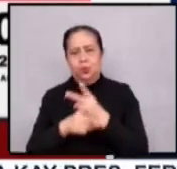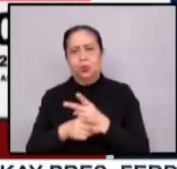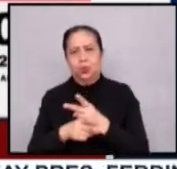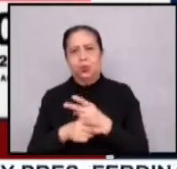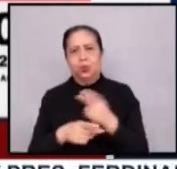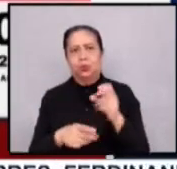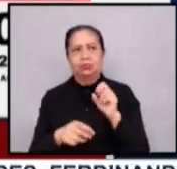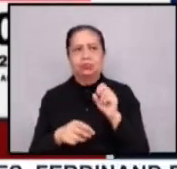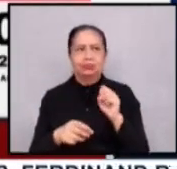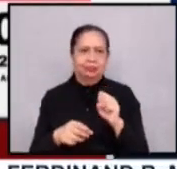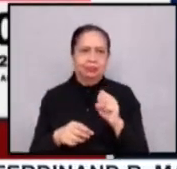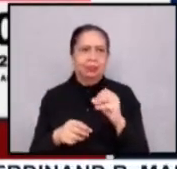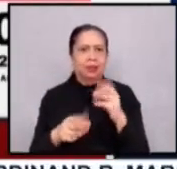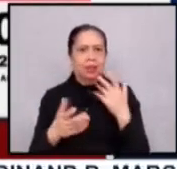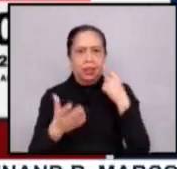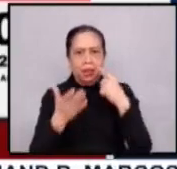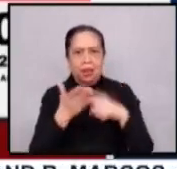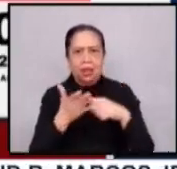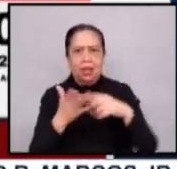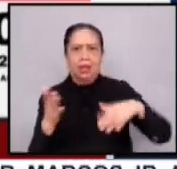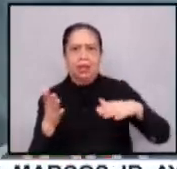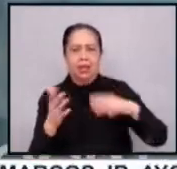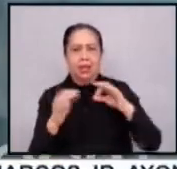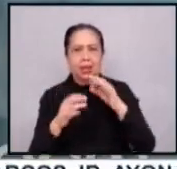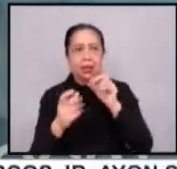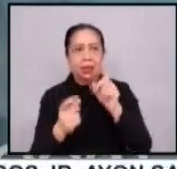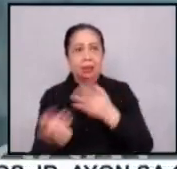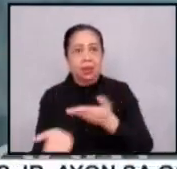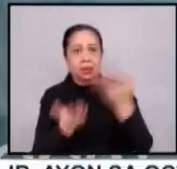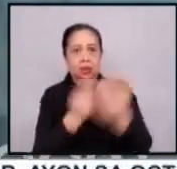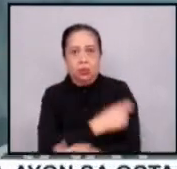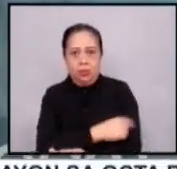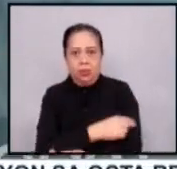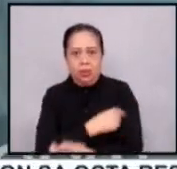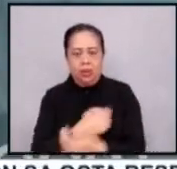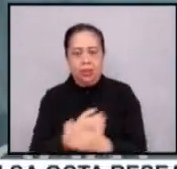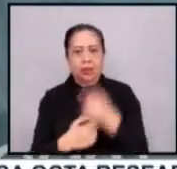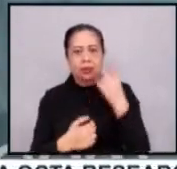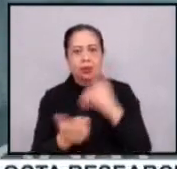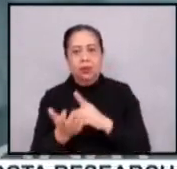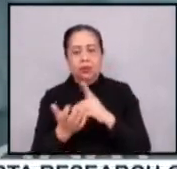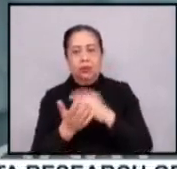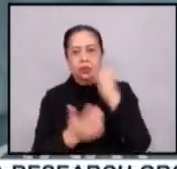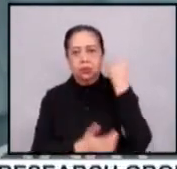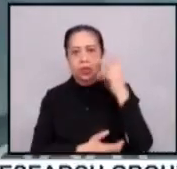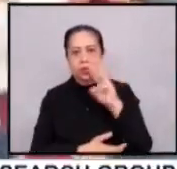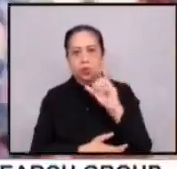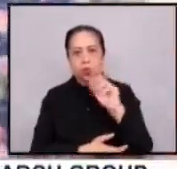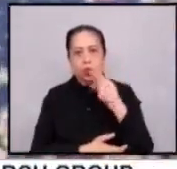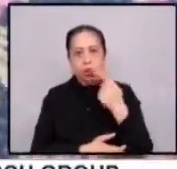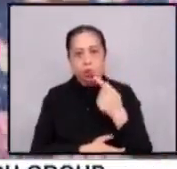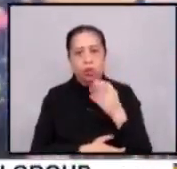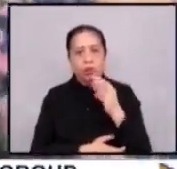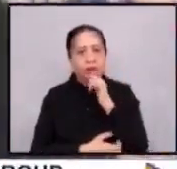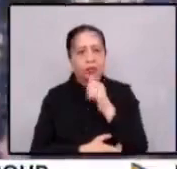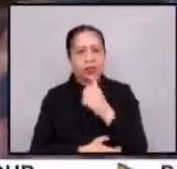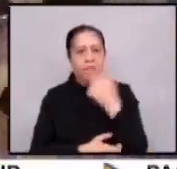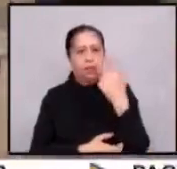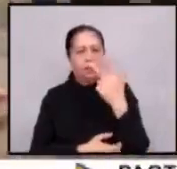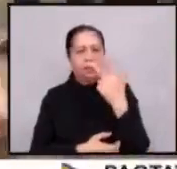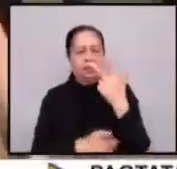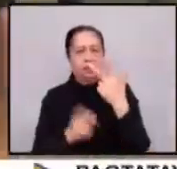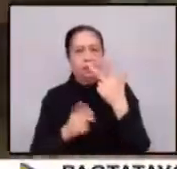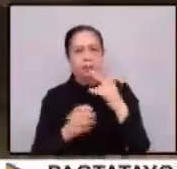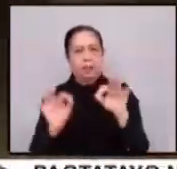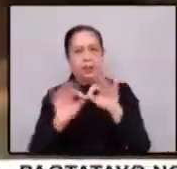lang nadidetect lang kasi pag i-ospital nila. Para kay Dr. John Wong, kung hindi man lahat, ay kahit 3 sa 4 na mahalagang